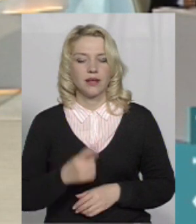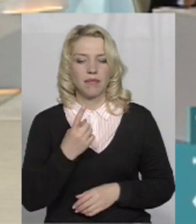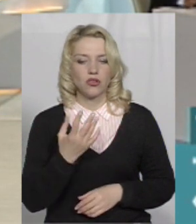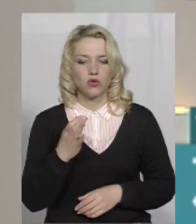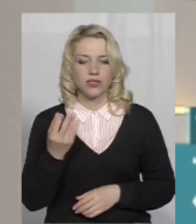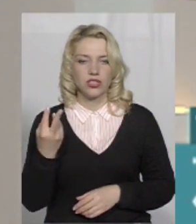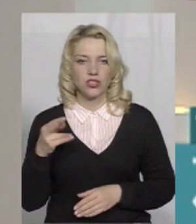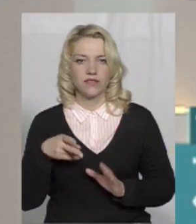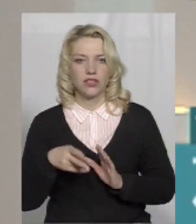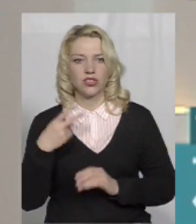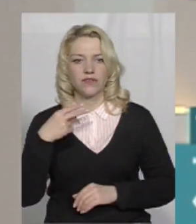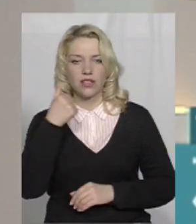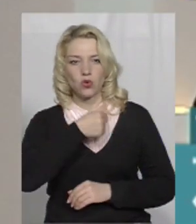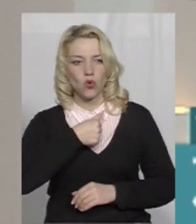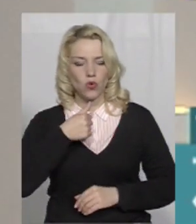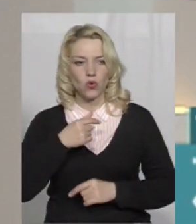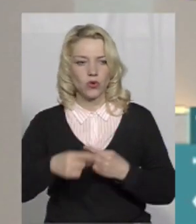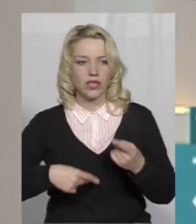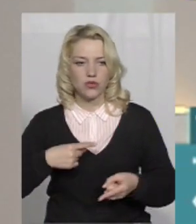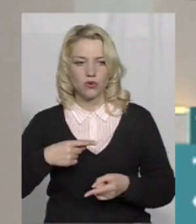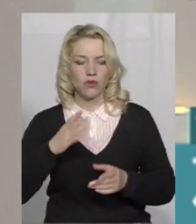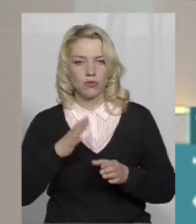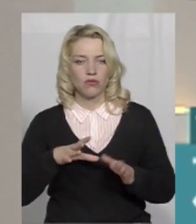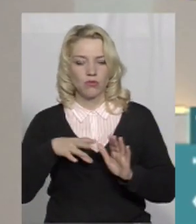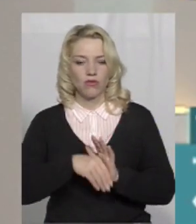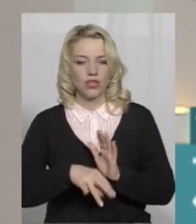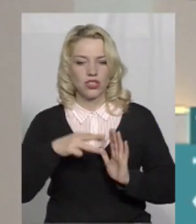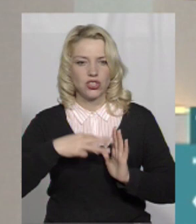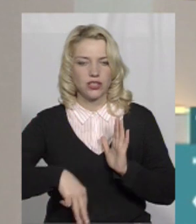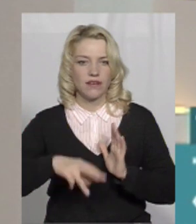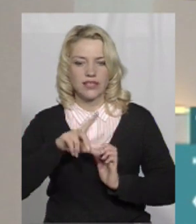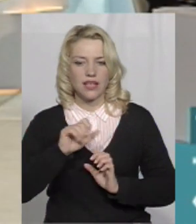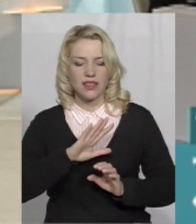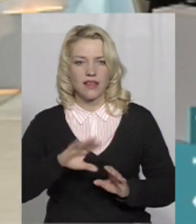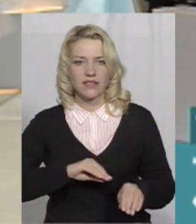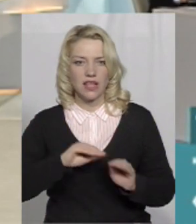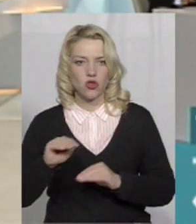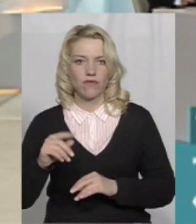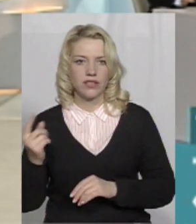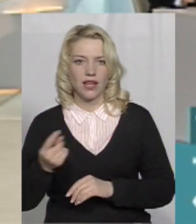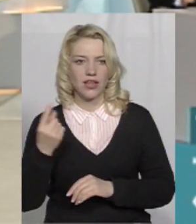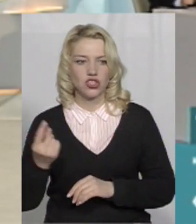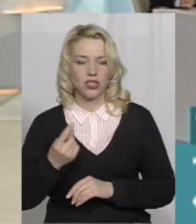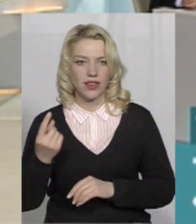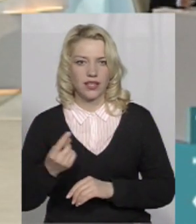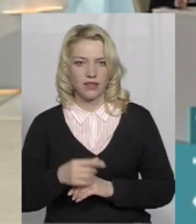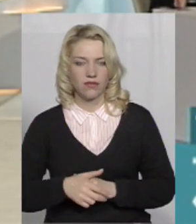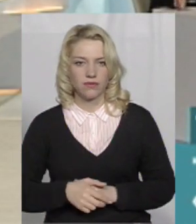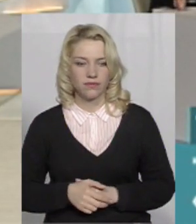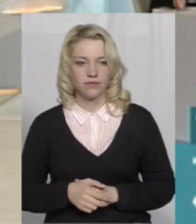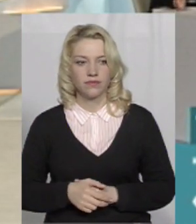січня 2020 року, тобто наступного, запровадять штрафи за невстановлення тих лічильників.